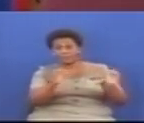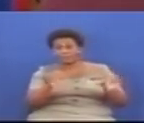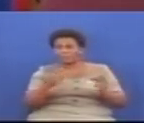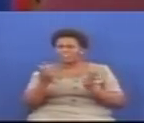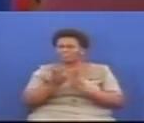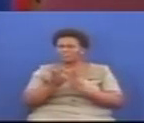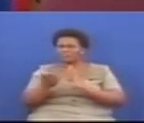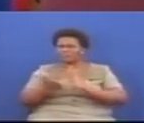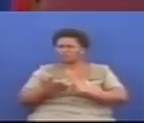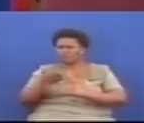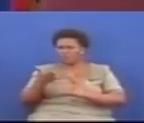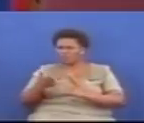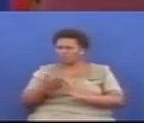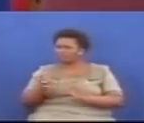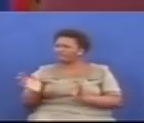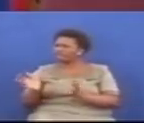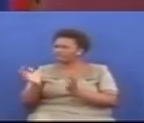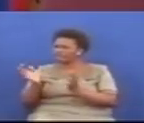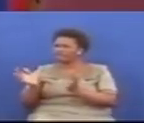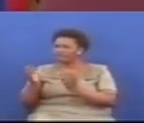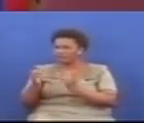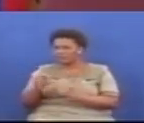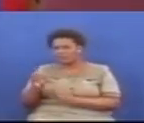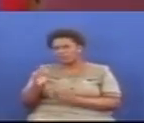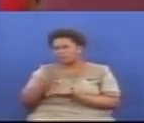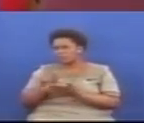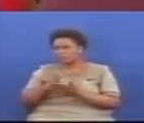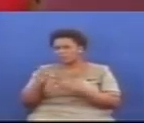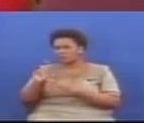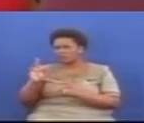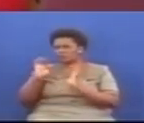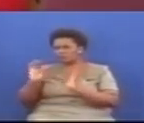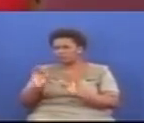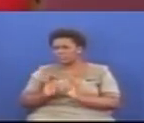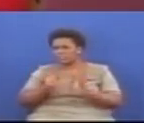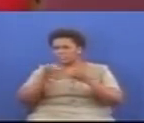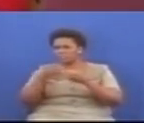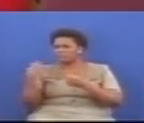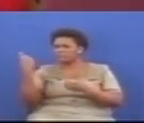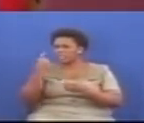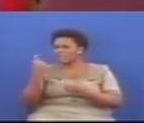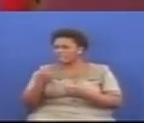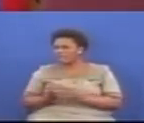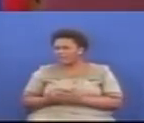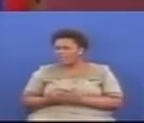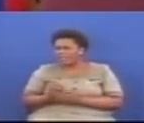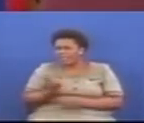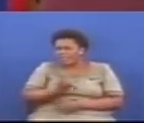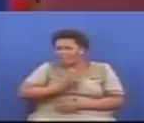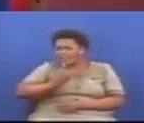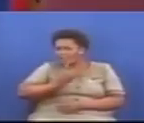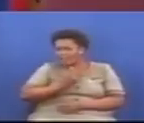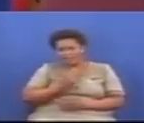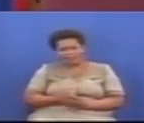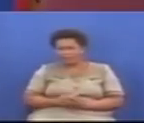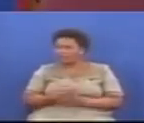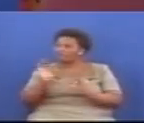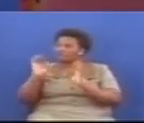kuhamasisha tangu mwanzo, sio vizuri timu yetu ya taifa wakabaki peke yao kule. Ni vizuri kabisa